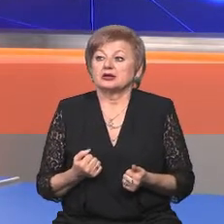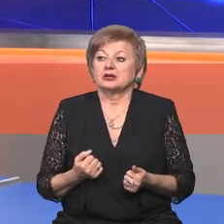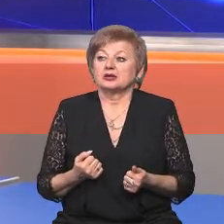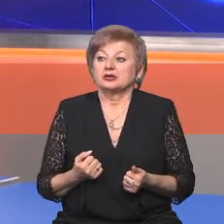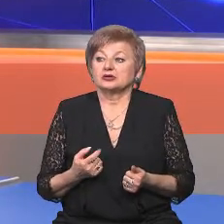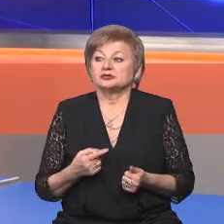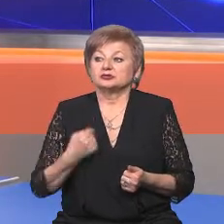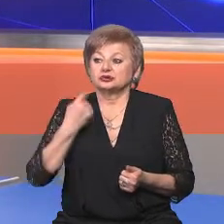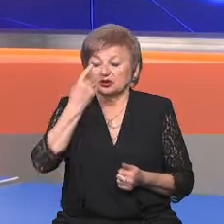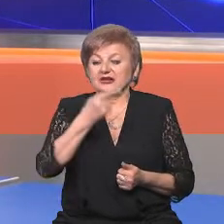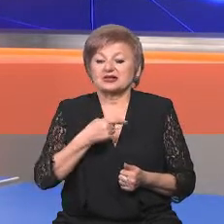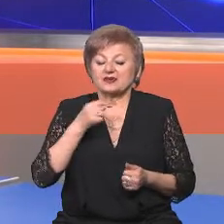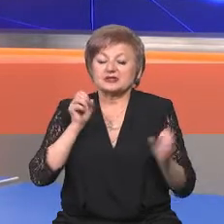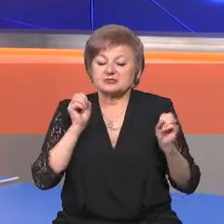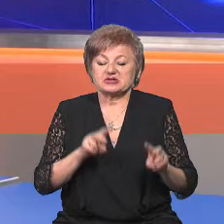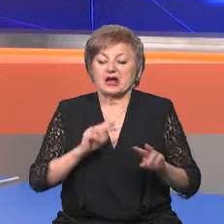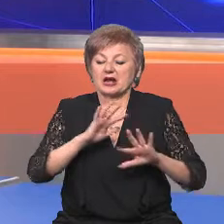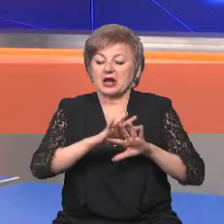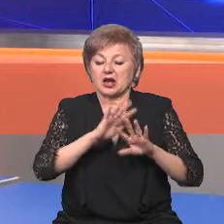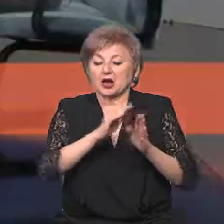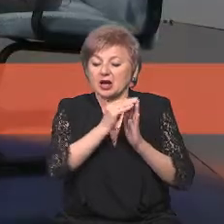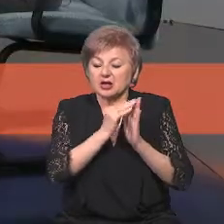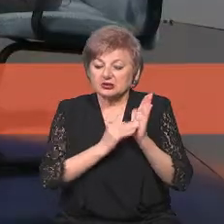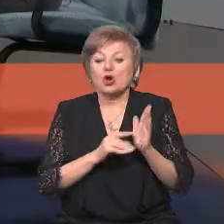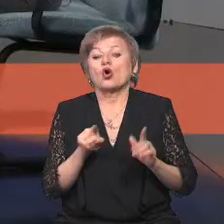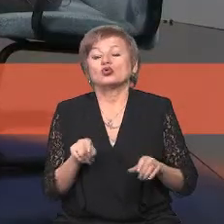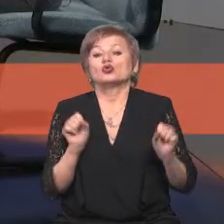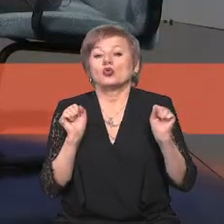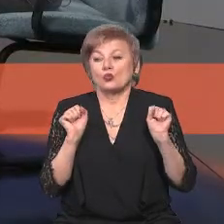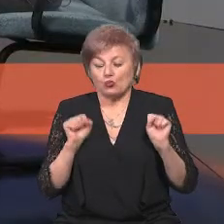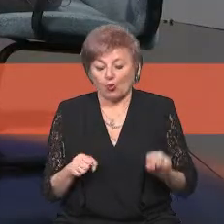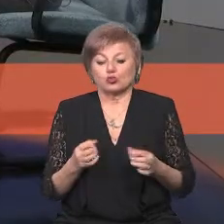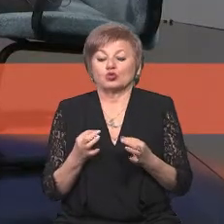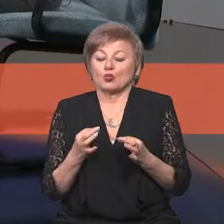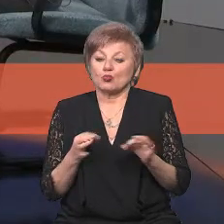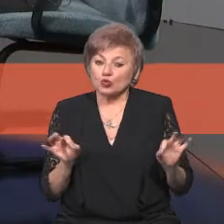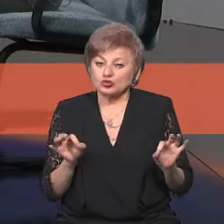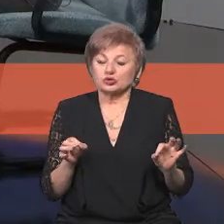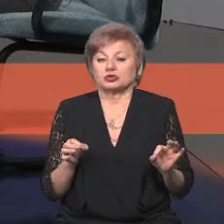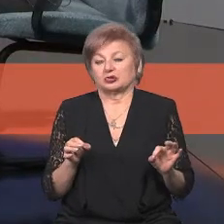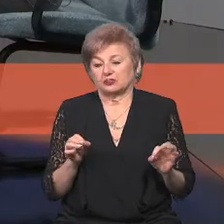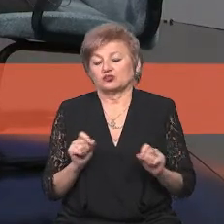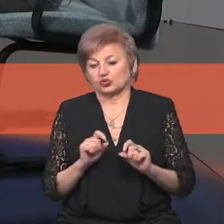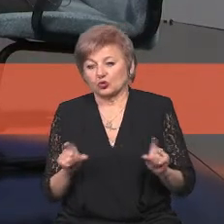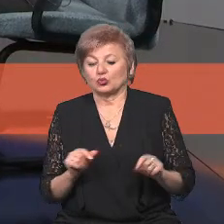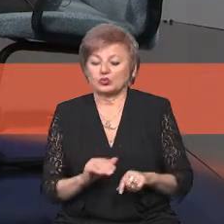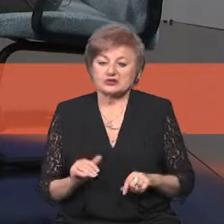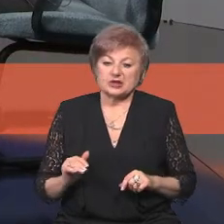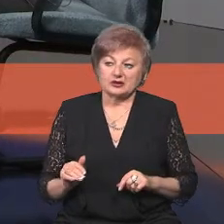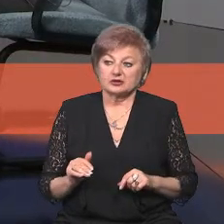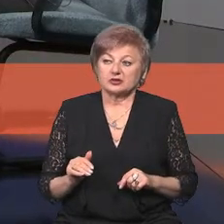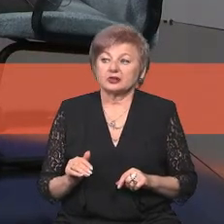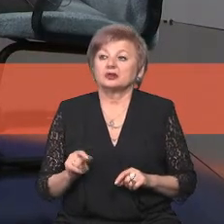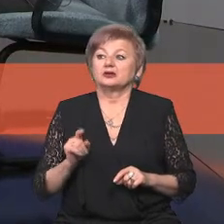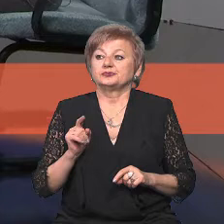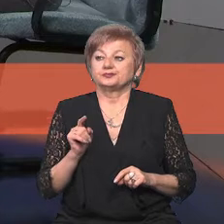за індивідуальним календарем щеплень. Тоді вони можуть бути допущені до колективу з цим індивідуальним календарем